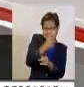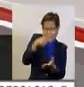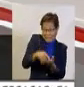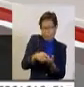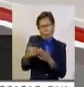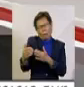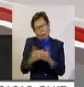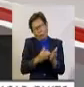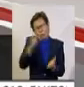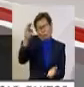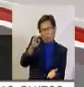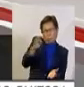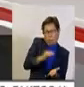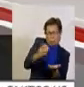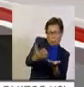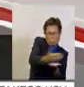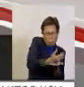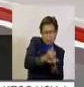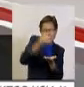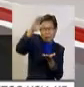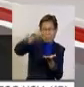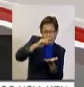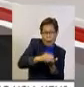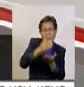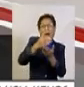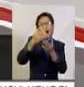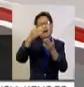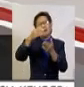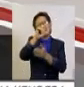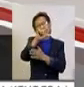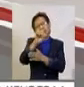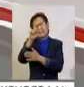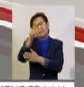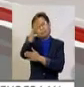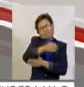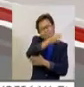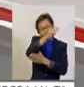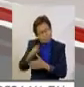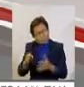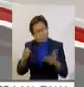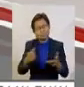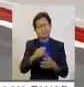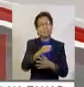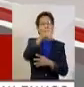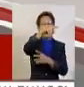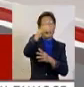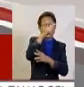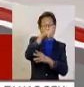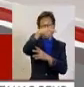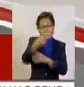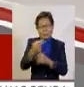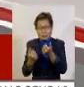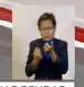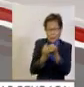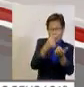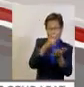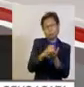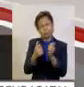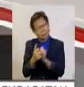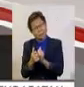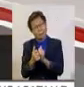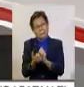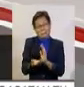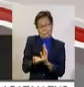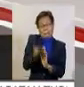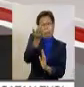meski berlaku pengurangan pendapatan setelah GST dimansuhkan. Cara bijak Kerajaan PH menampung keadaan itu ialah dengan